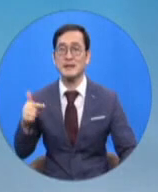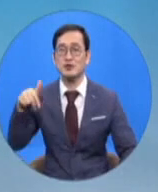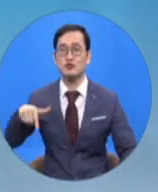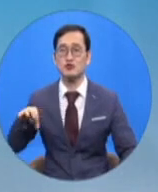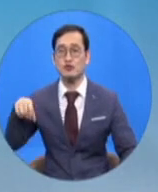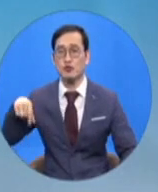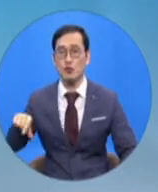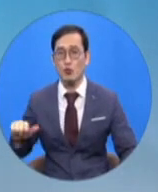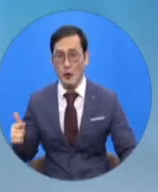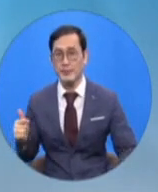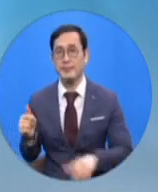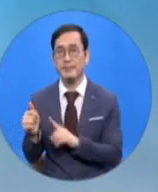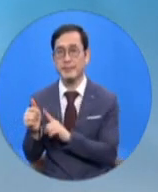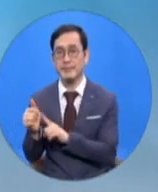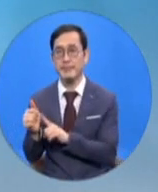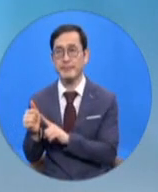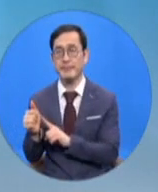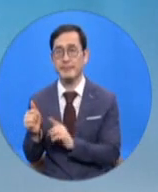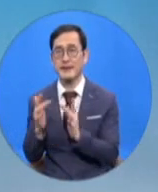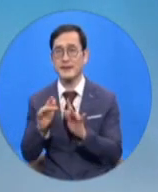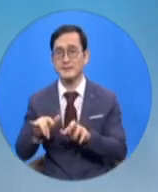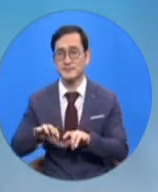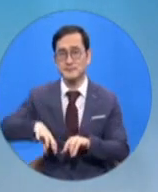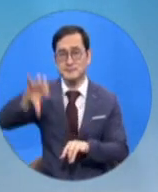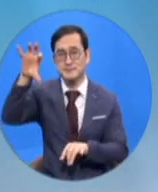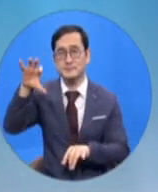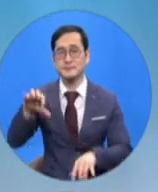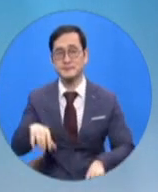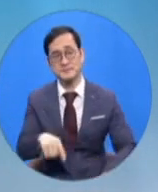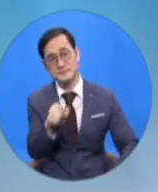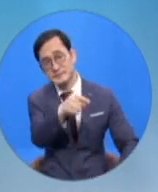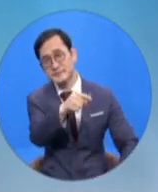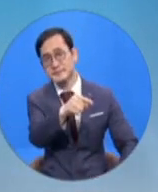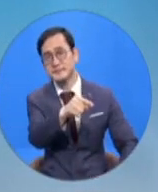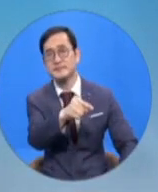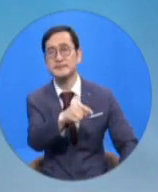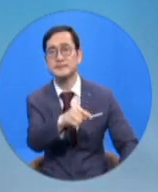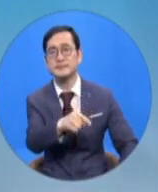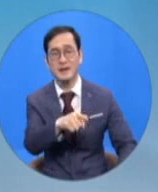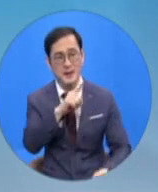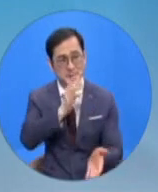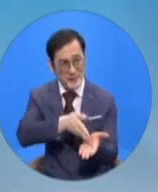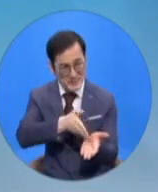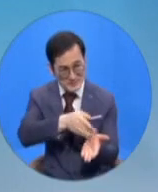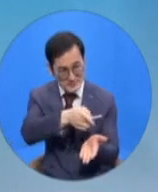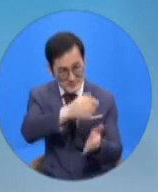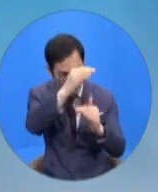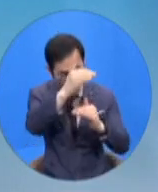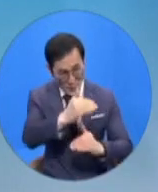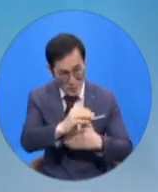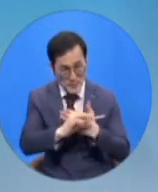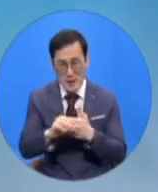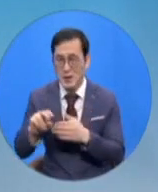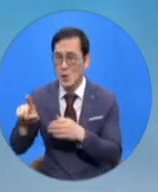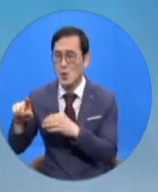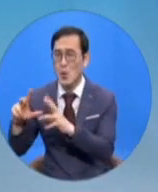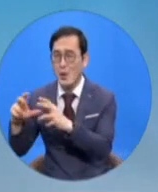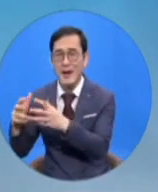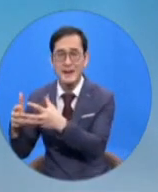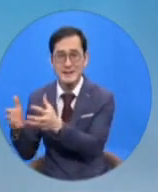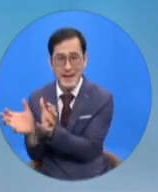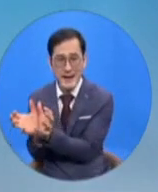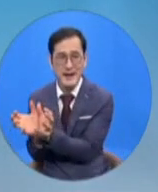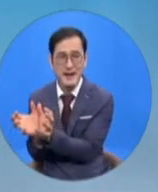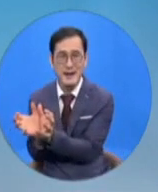교수가 요 어제 자신의 sns 에 글을 올렸습니다 기본은 회장의 논리대로라면 공화당 민정당 을